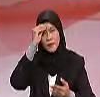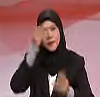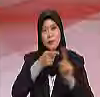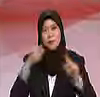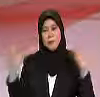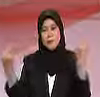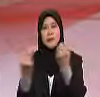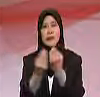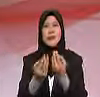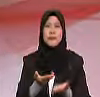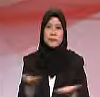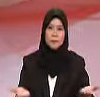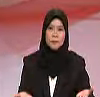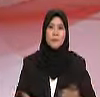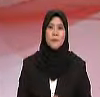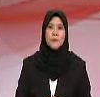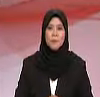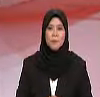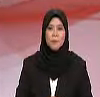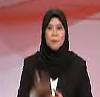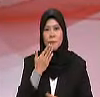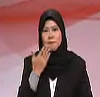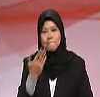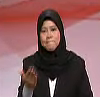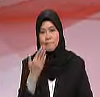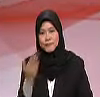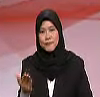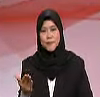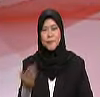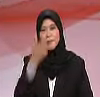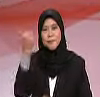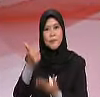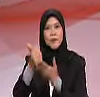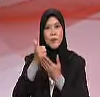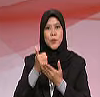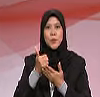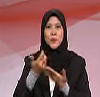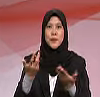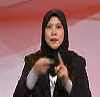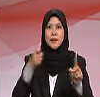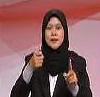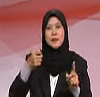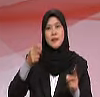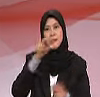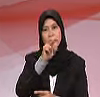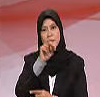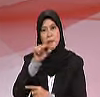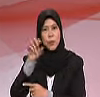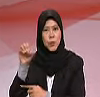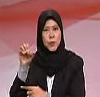masyarakat kita pada hari ini. Terima kasihlah sebab kami di sini kena bantu daripada pihak NGO